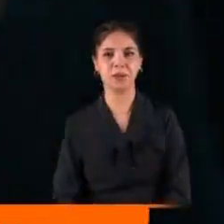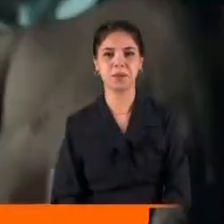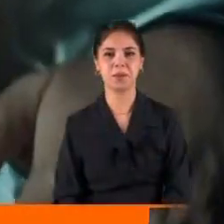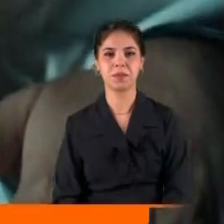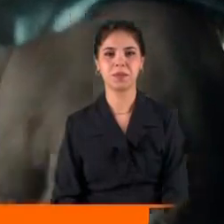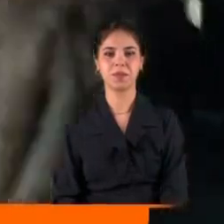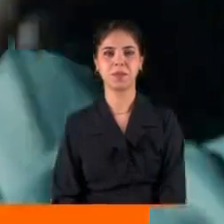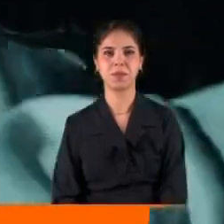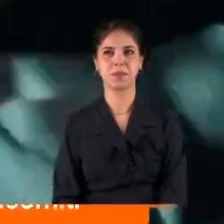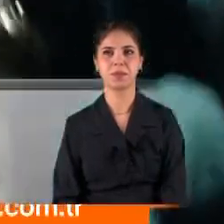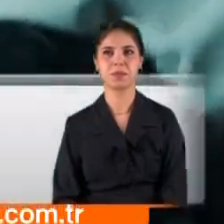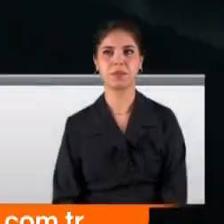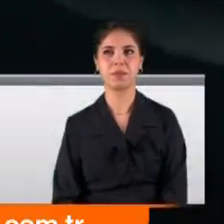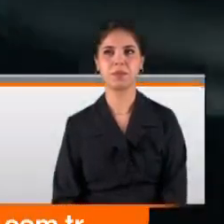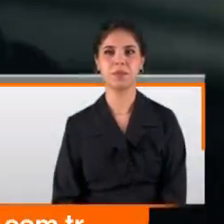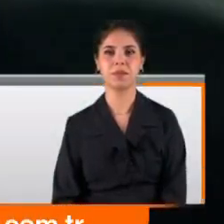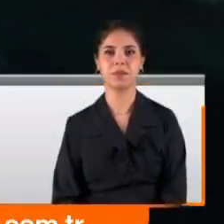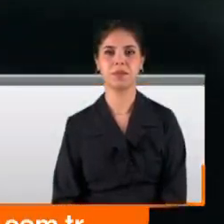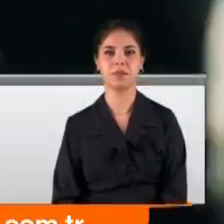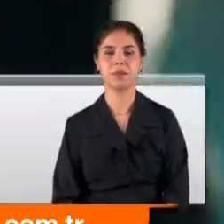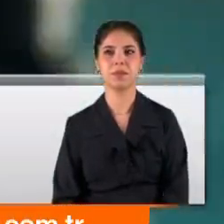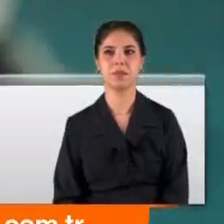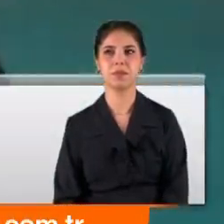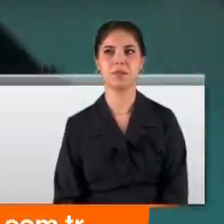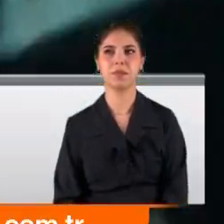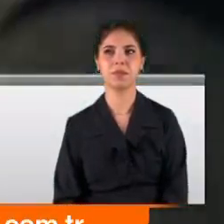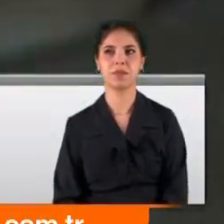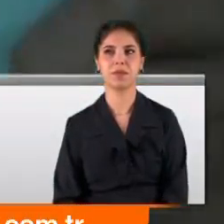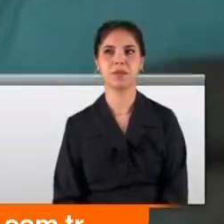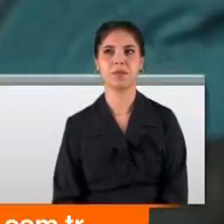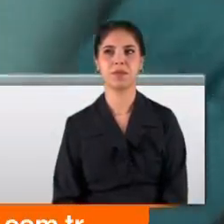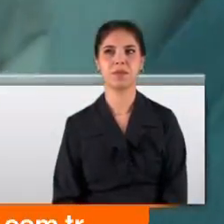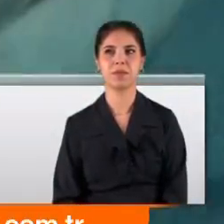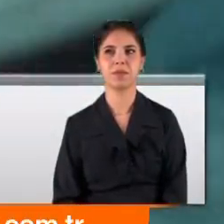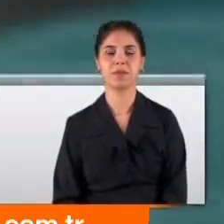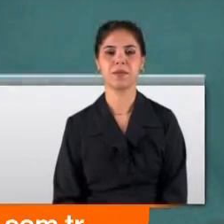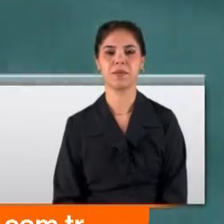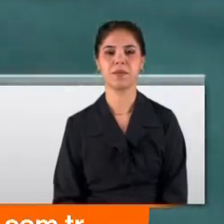Aylar günler geçti baba.